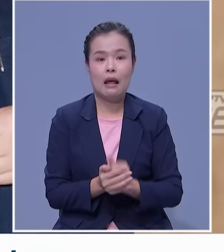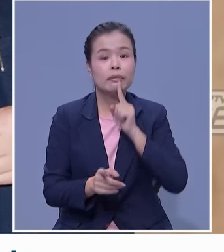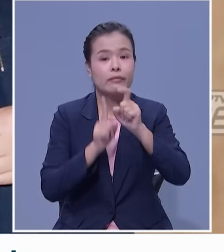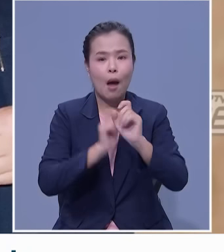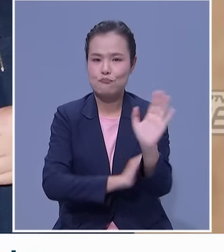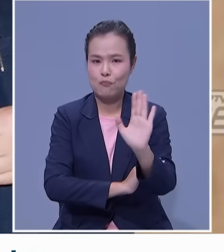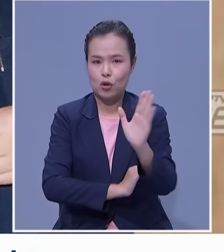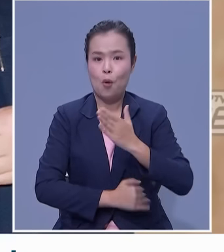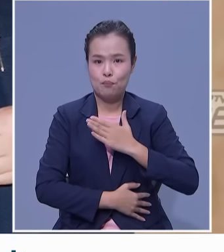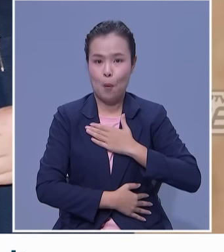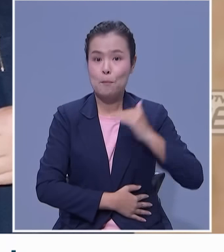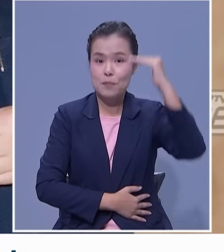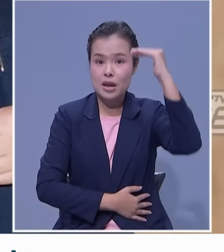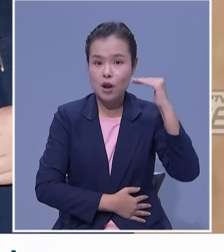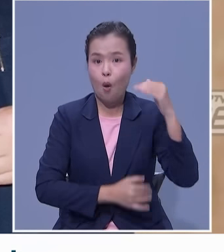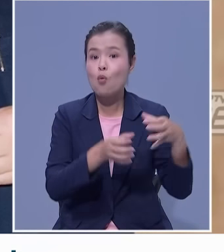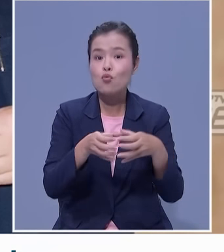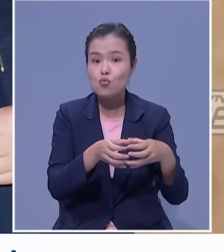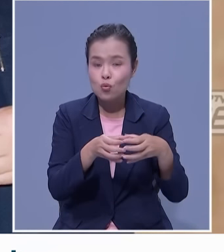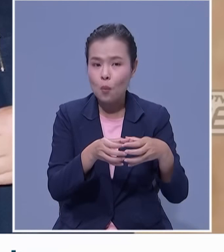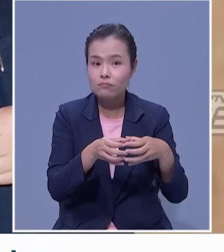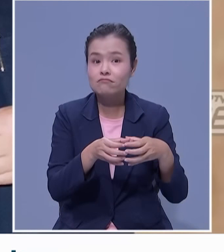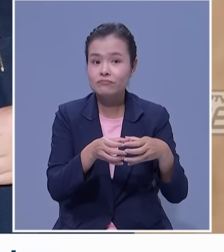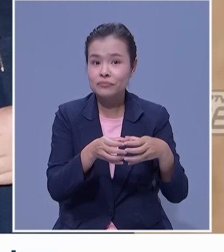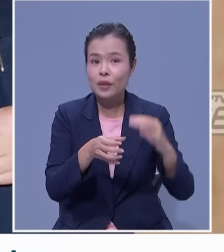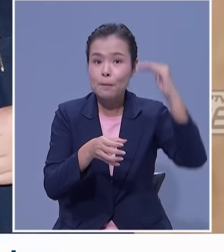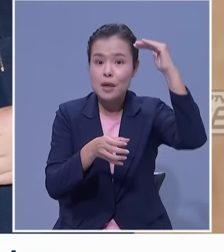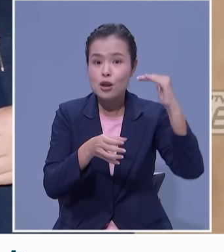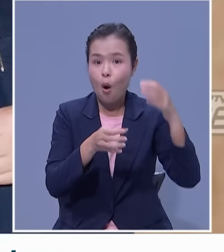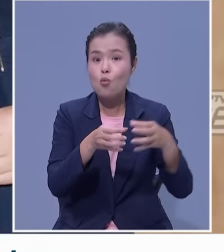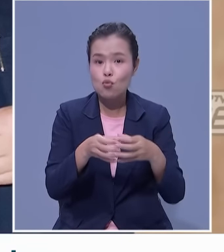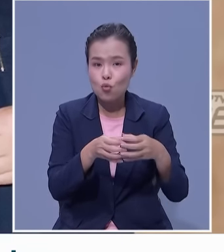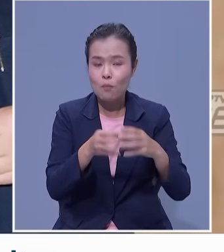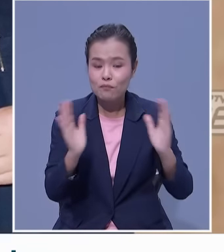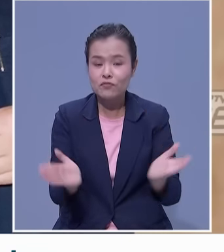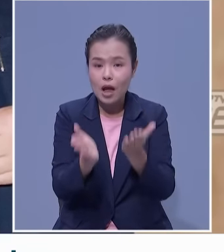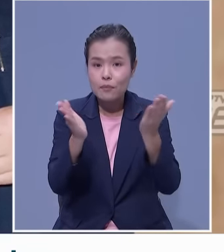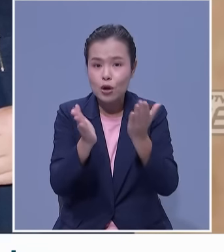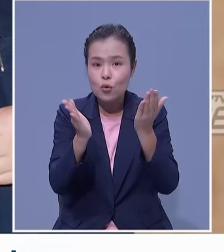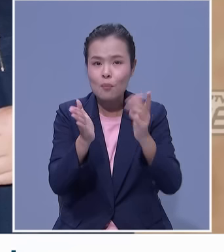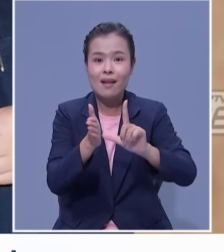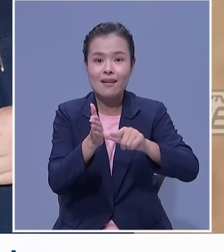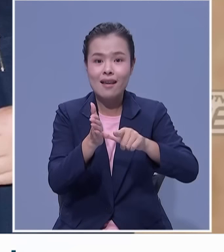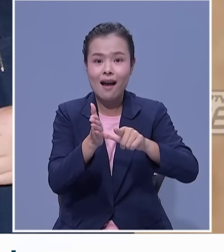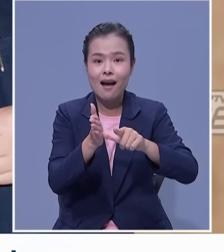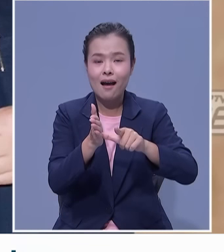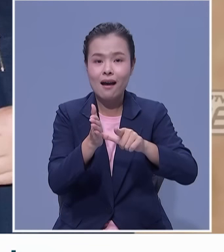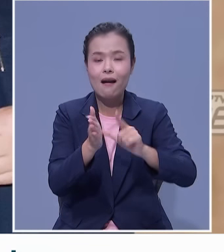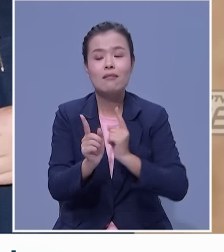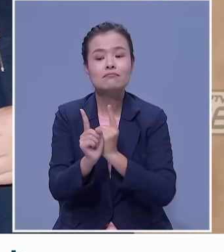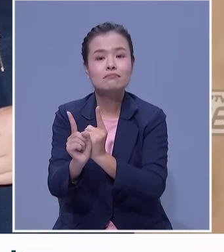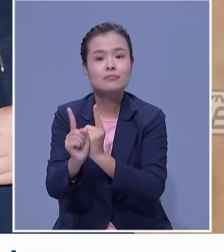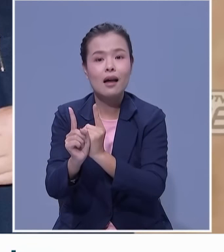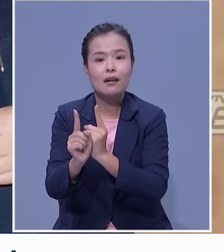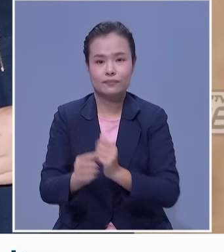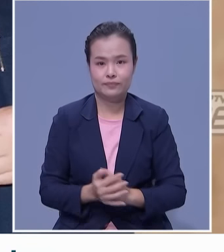ครับผมและพี่น้องในกลุ่มนี่ต้องเน้นคำนี้นะพี่น้องในกลุ่มสนับสนุนและก็ตามท่านเลขาก็คือท่านผู้กองธรรมนัสนะ